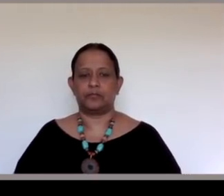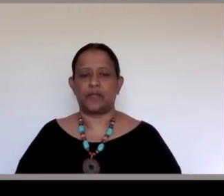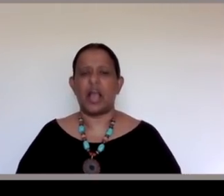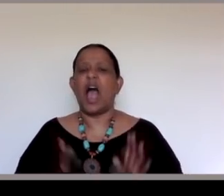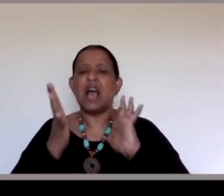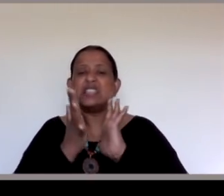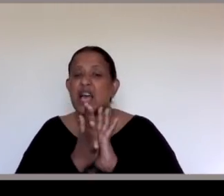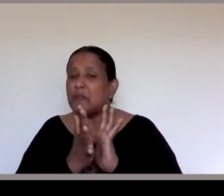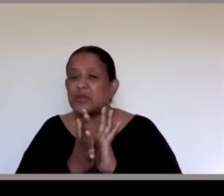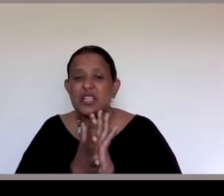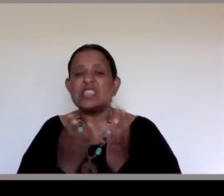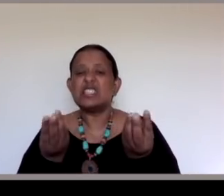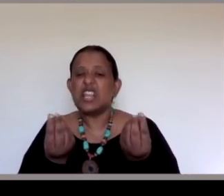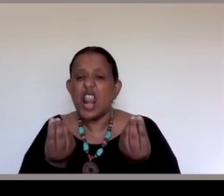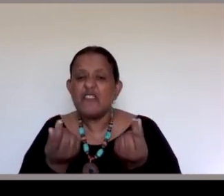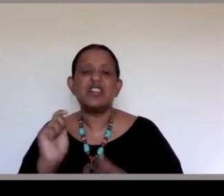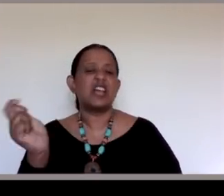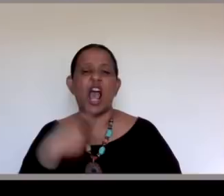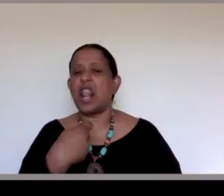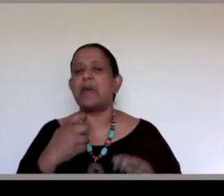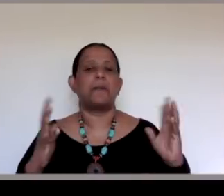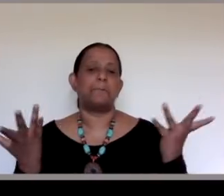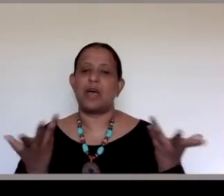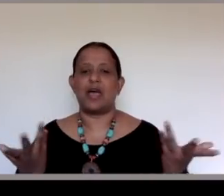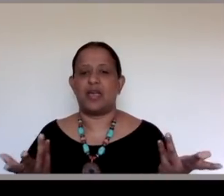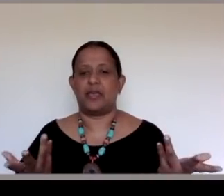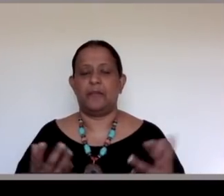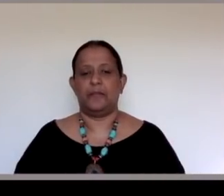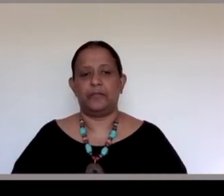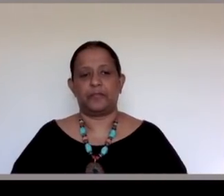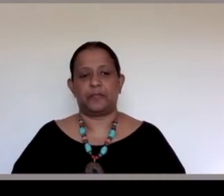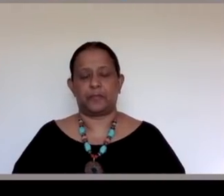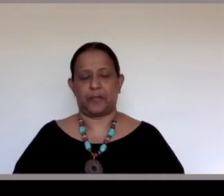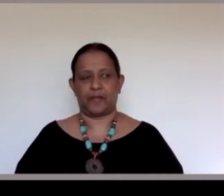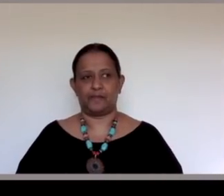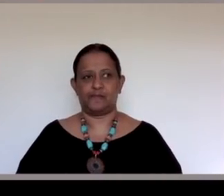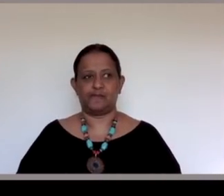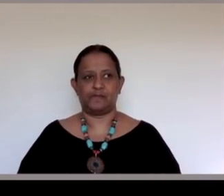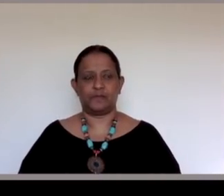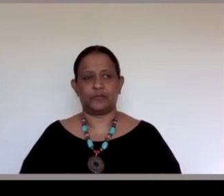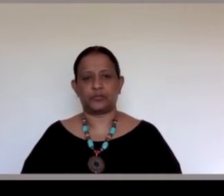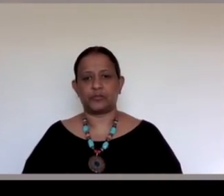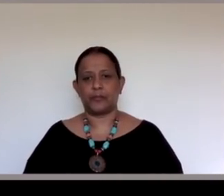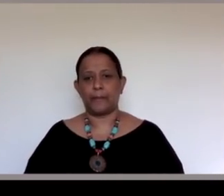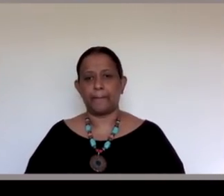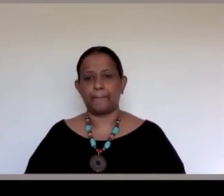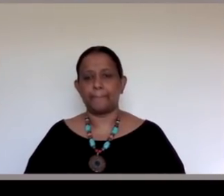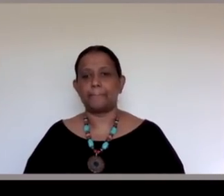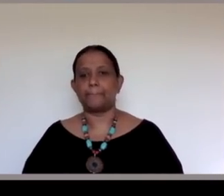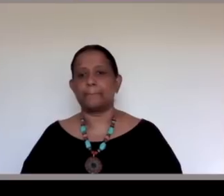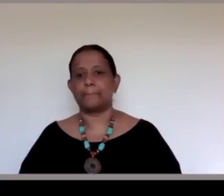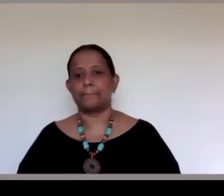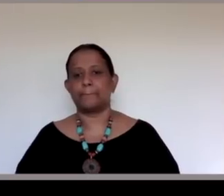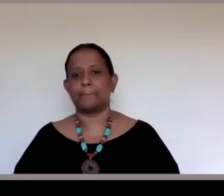ஆனால் உண்மையாகவே பணம் கொடுத்து பெற்றுக்கொள்ள முடியாது இந்த வஸ்து ரஸ்கர கனிமே மேக வென்னே சொத்துக்களை சேகரிப்பதனால் இதை பெற்றுக்கொள்ள